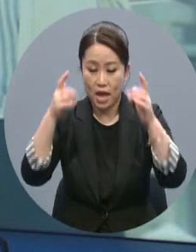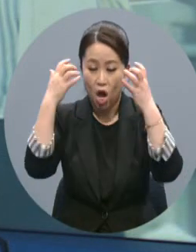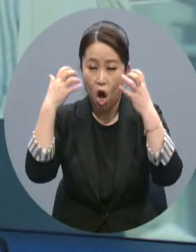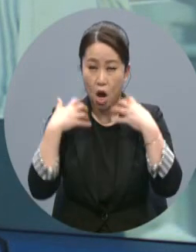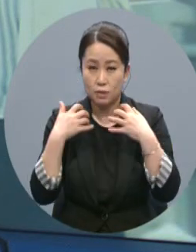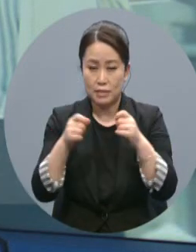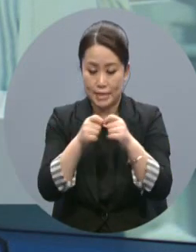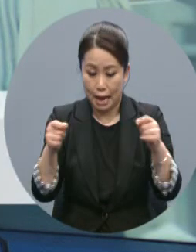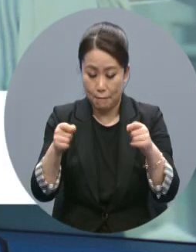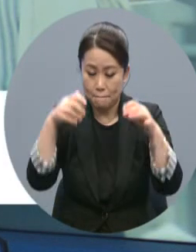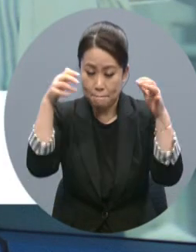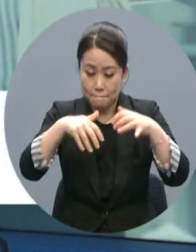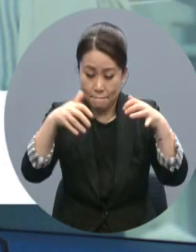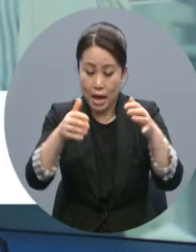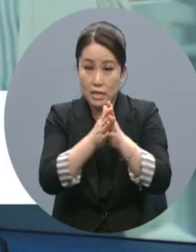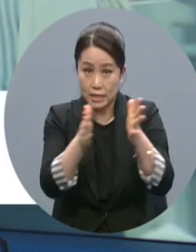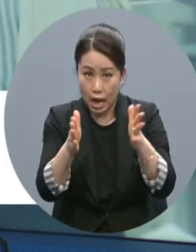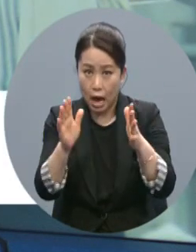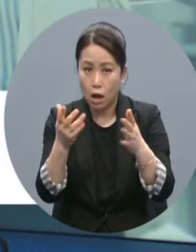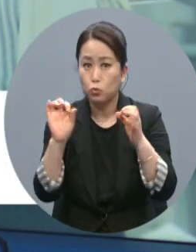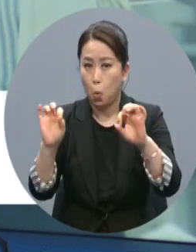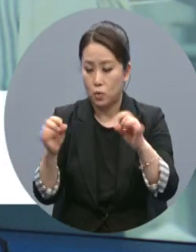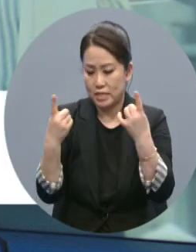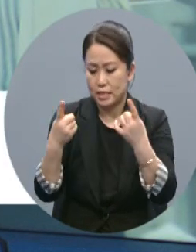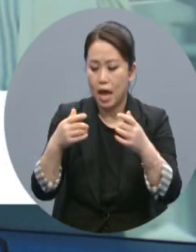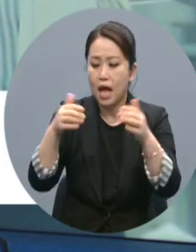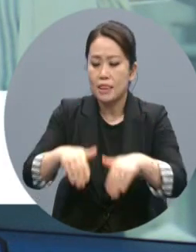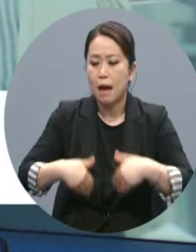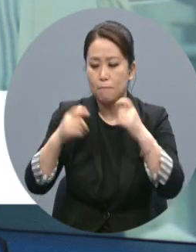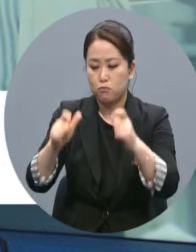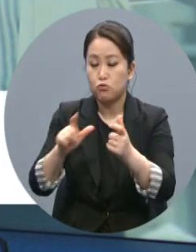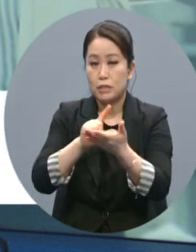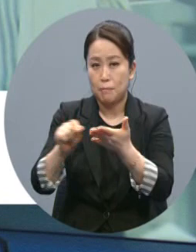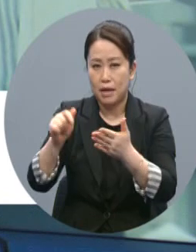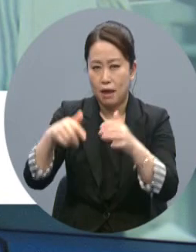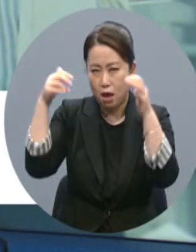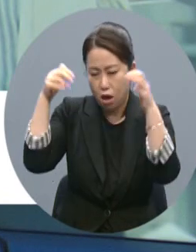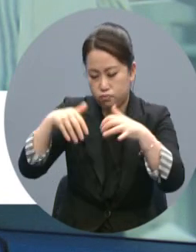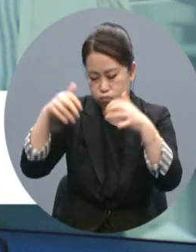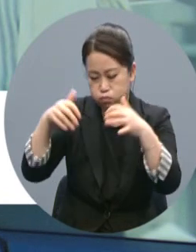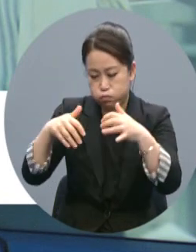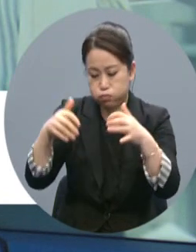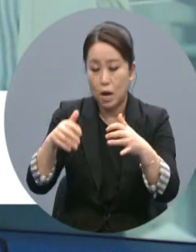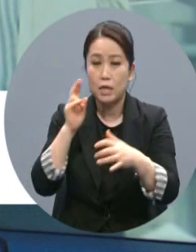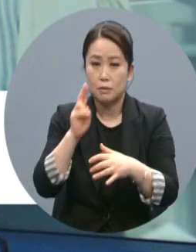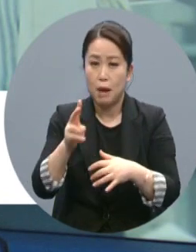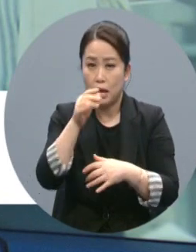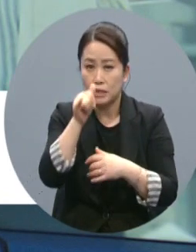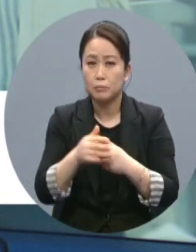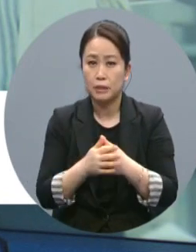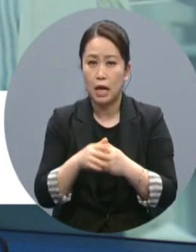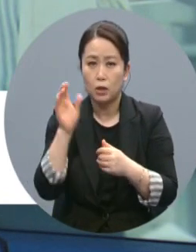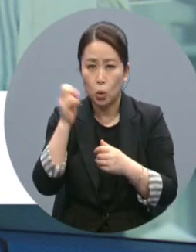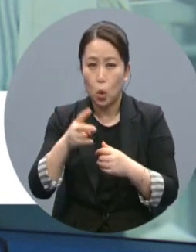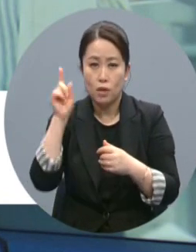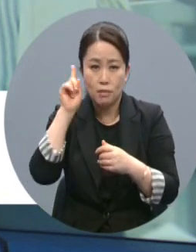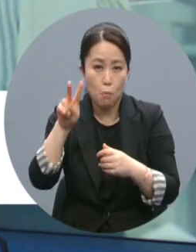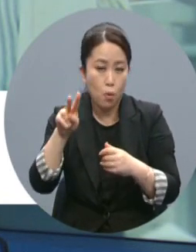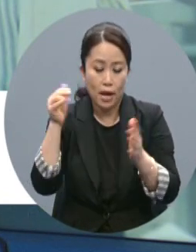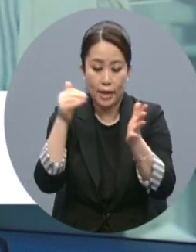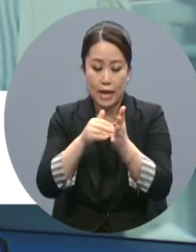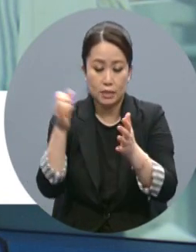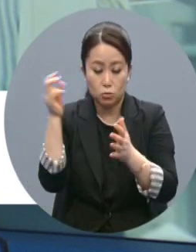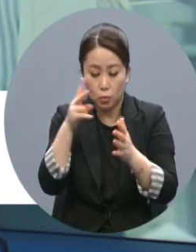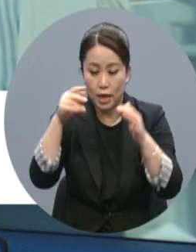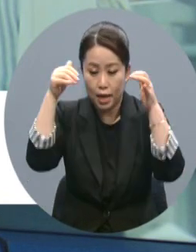올여름은 장마의 시작과 함께 남부지방에 폭우가 쏟아졌습니다. 모레까지 소나기가 오긴 하겠지만 다음 주엔 뚜렷한 비 소식